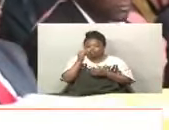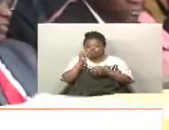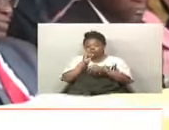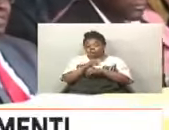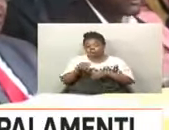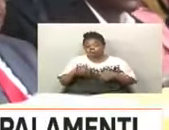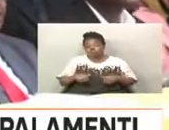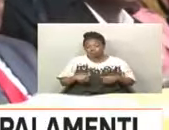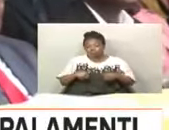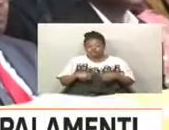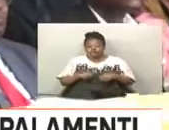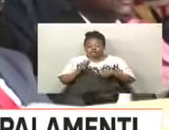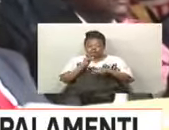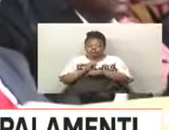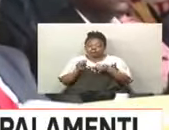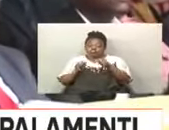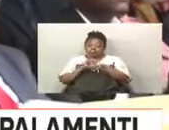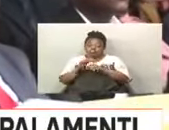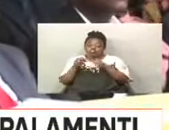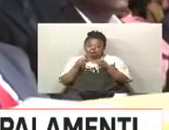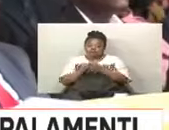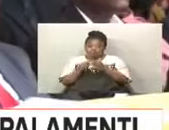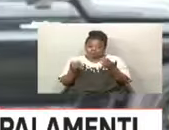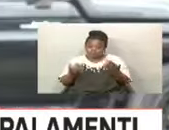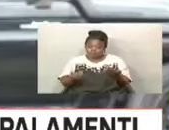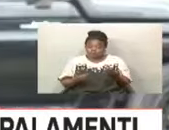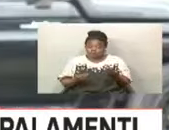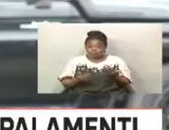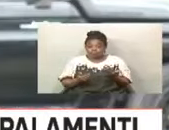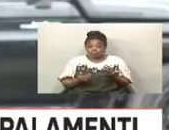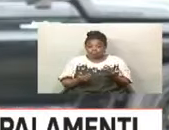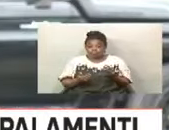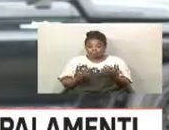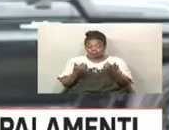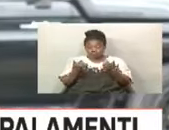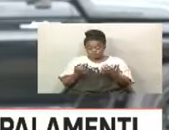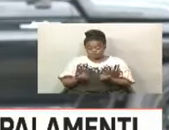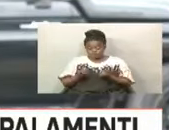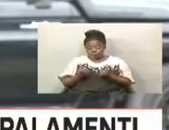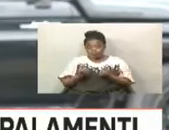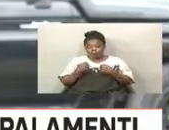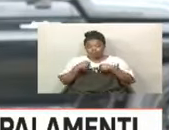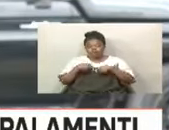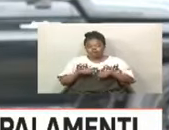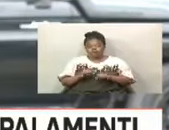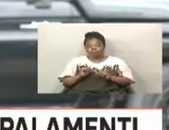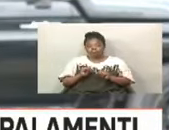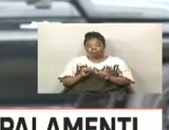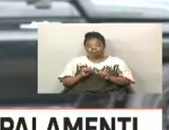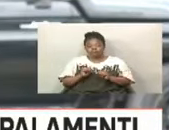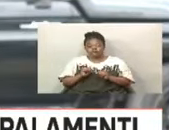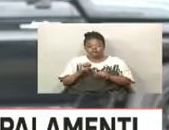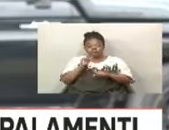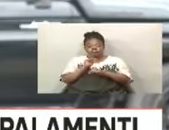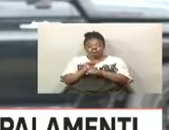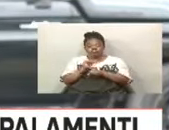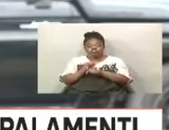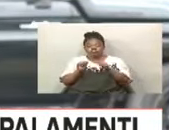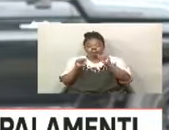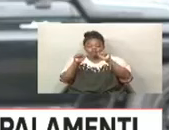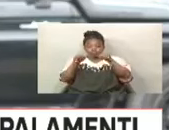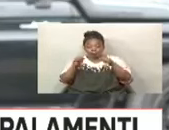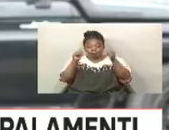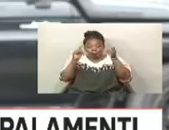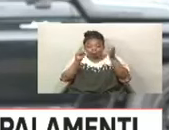kukule milimo ya jivamu nsimi nga jeyo girira hata mkule emirumu eruku gambira